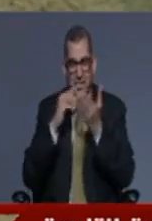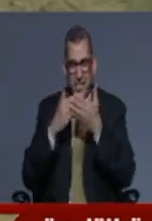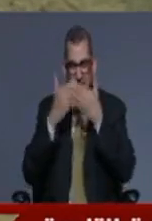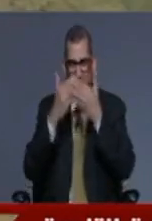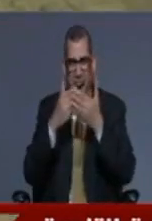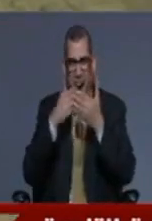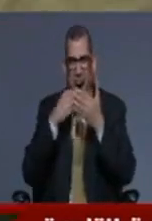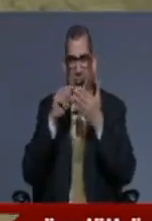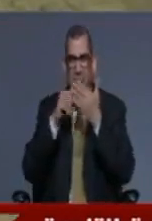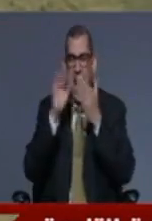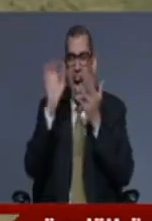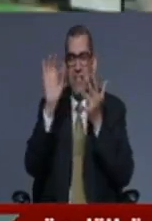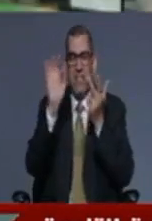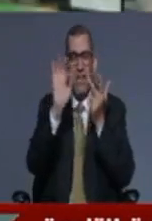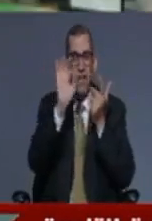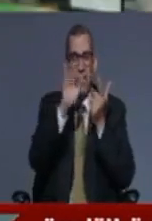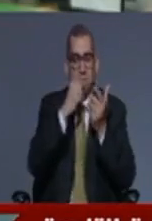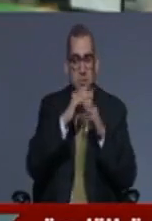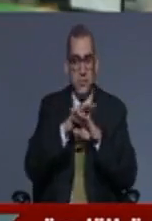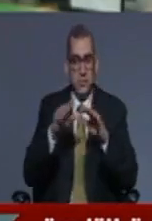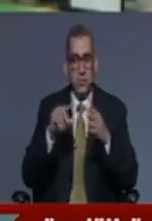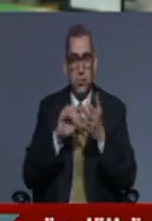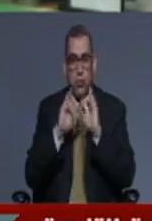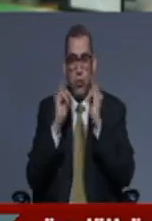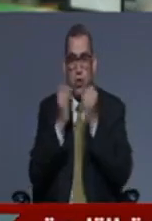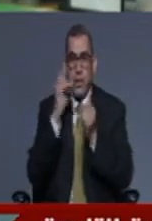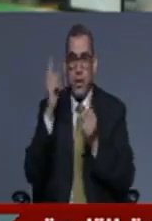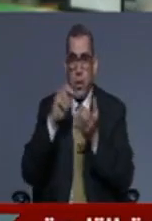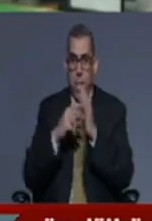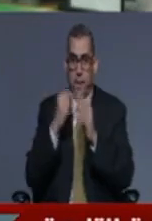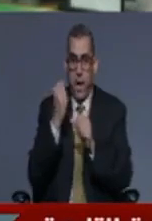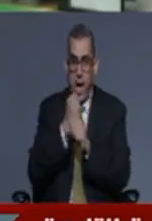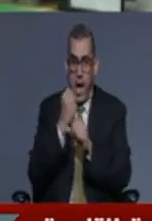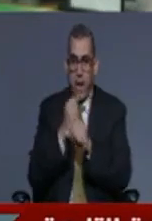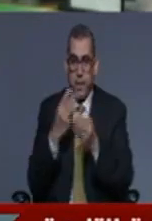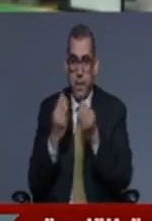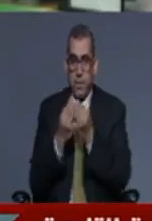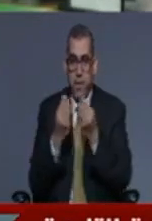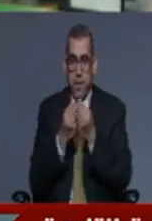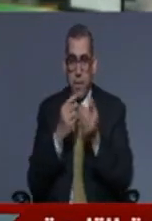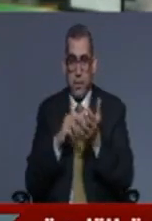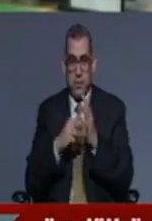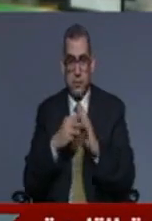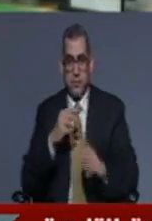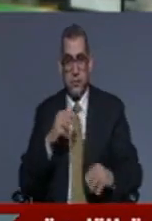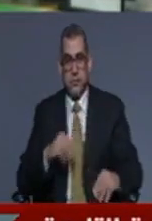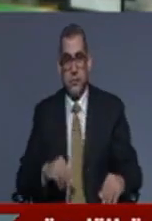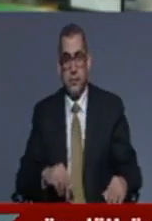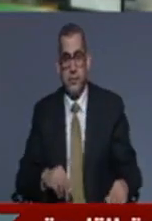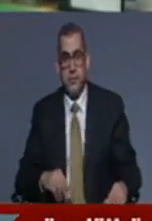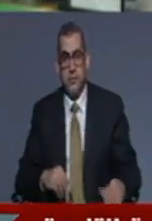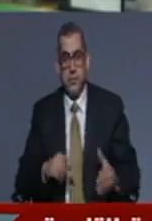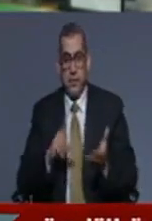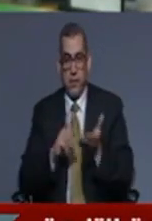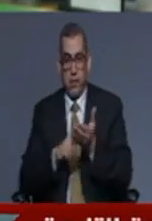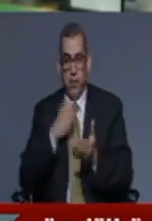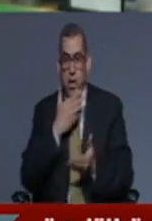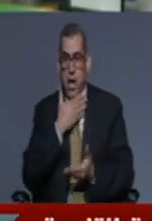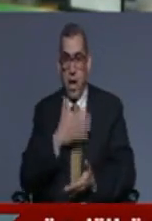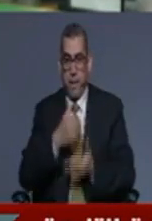لتحديد إسهام أفريقيا في المجتمع الدولي وفي العمل من أجل المناخ. وبما أننا